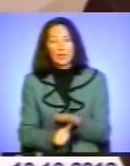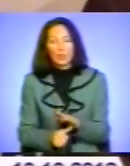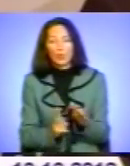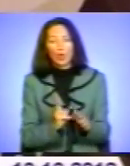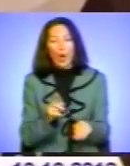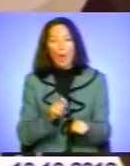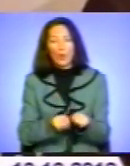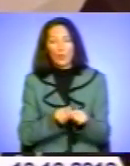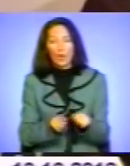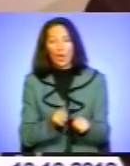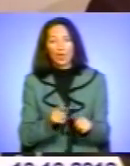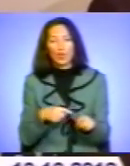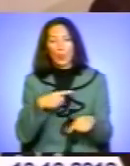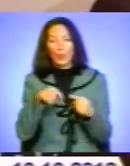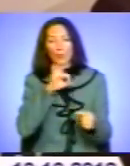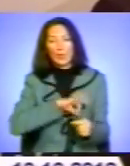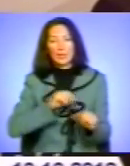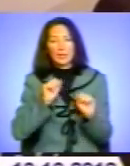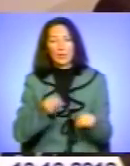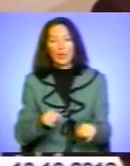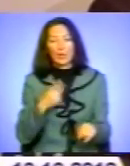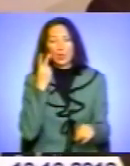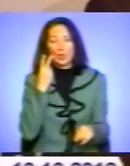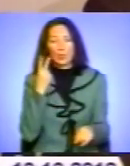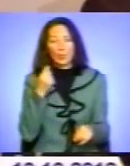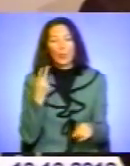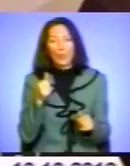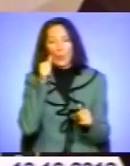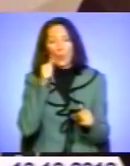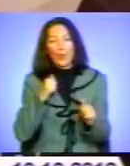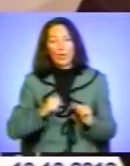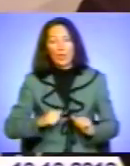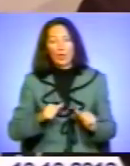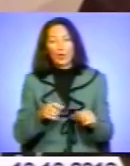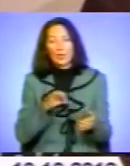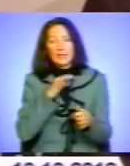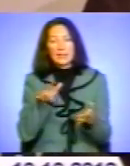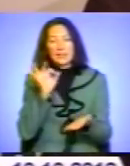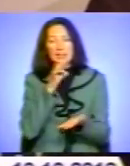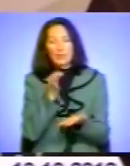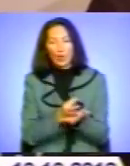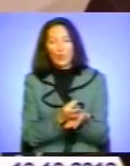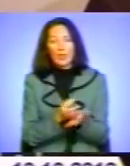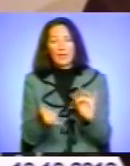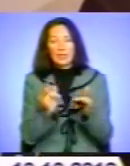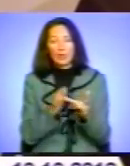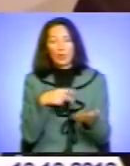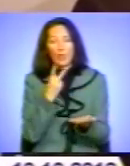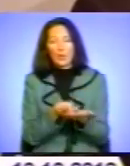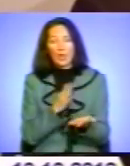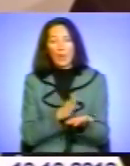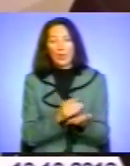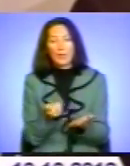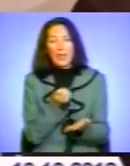щоб бізнес міг спокійно звітувати, скажімо, в тому ж електронному вигляді, маючи мінімальні контакти з